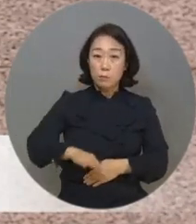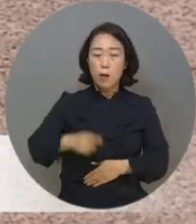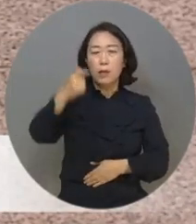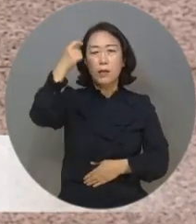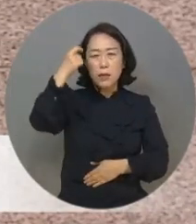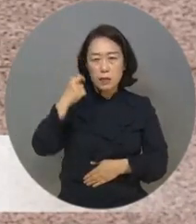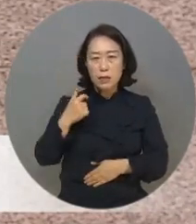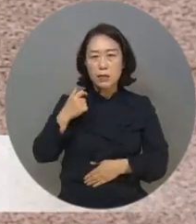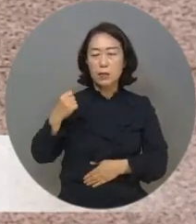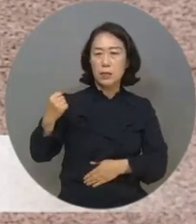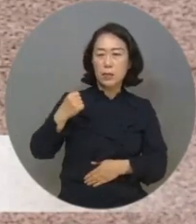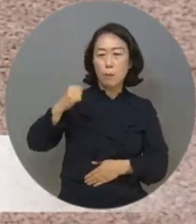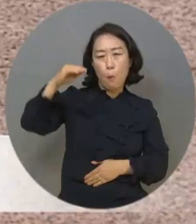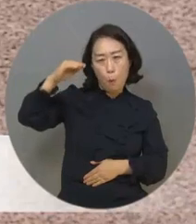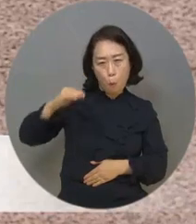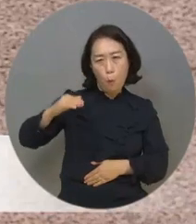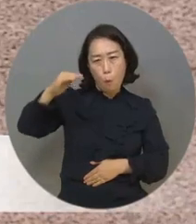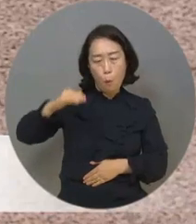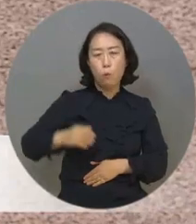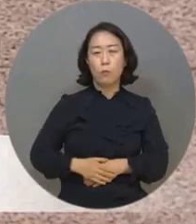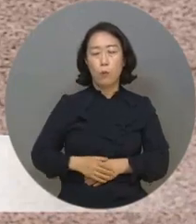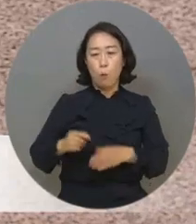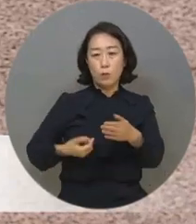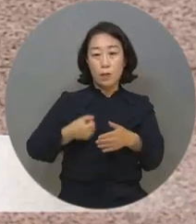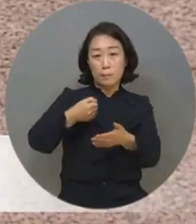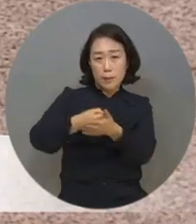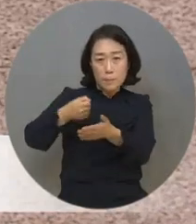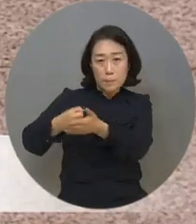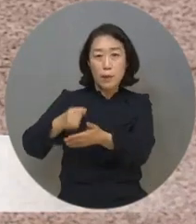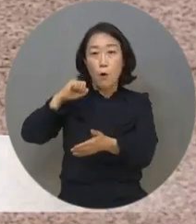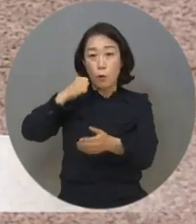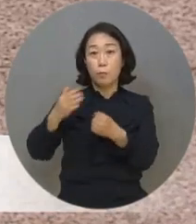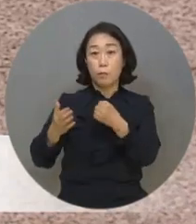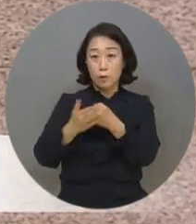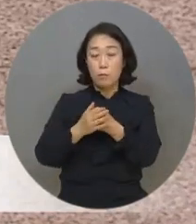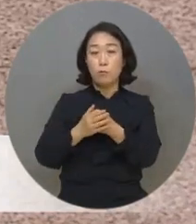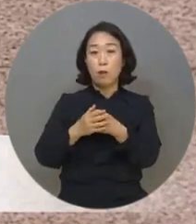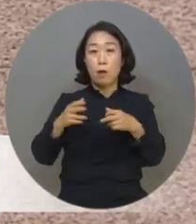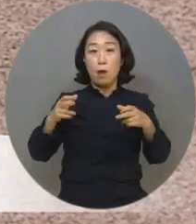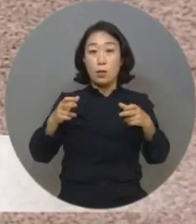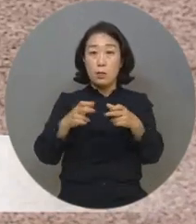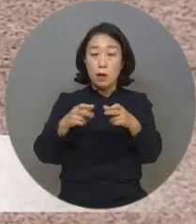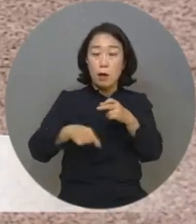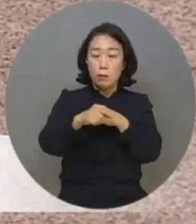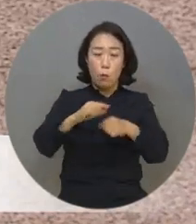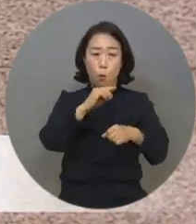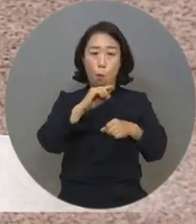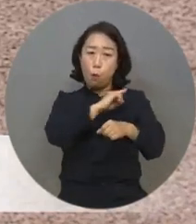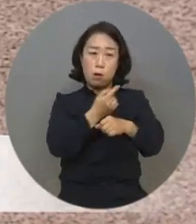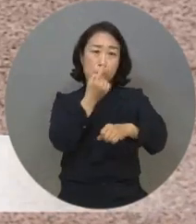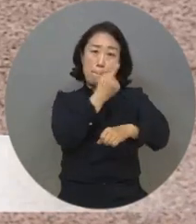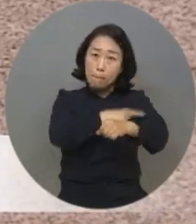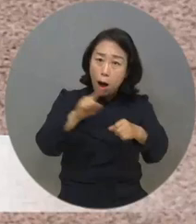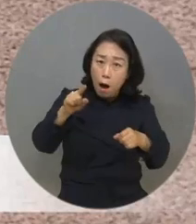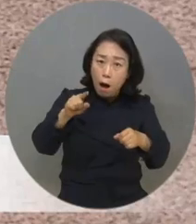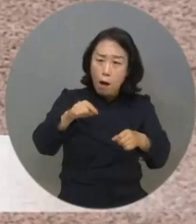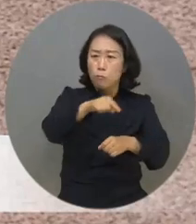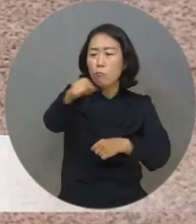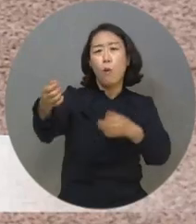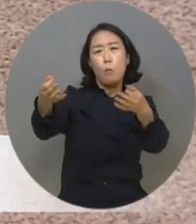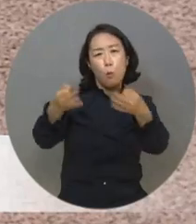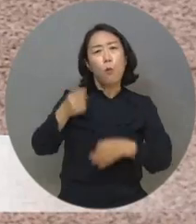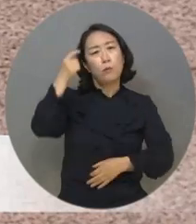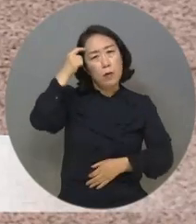인지능력, 자기결정이 어렵다는 이유로 발달장애인들은 권리가 없는 사람으로 대해지고 있습니다.